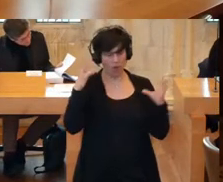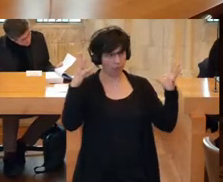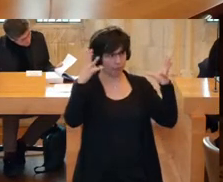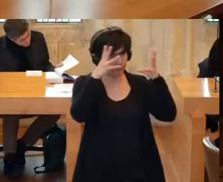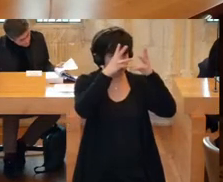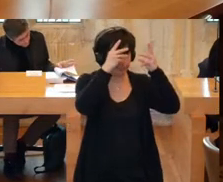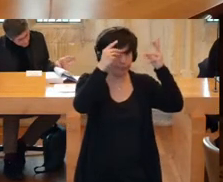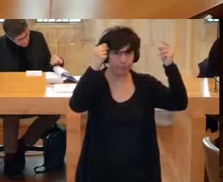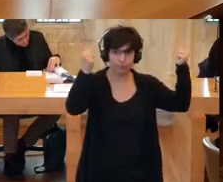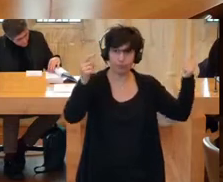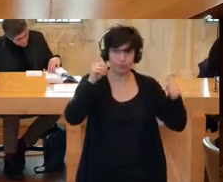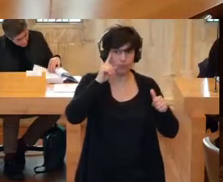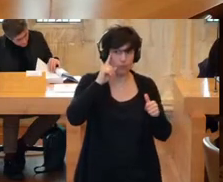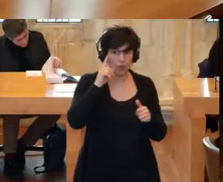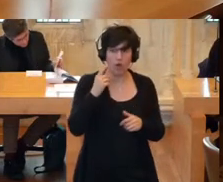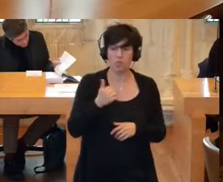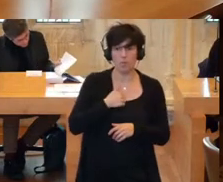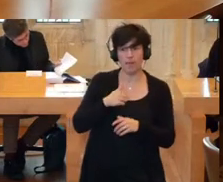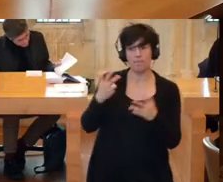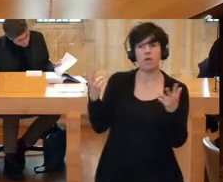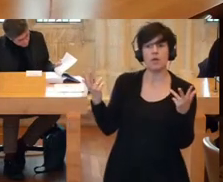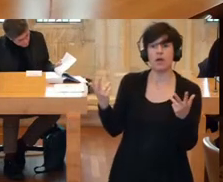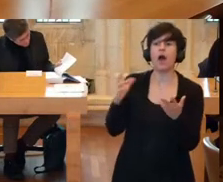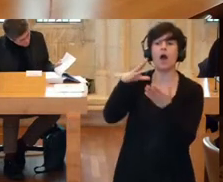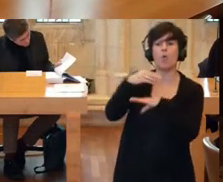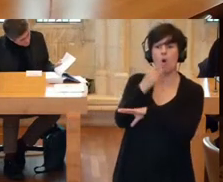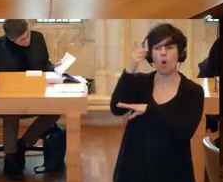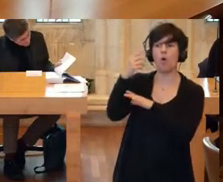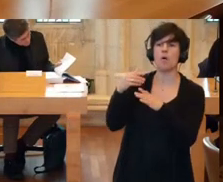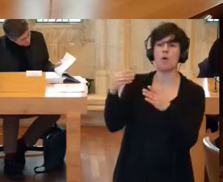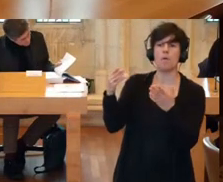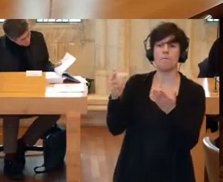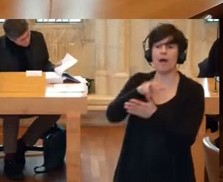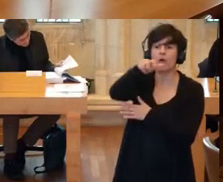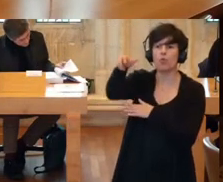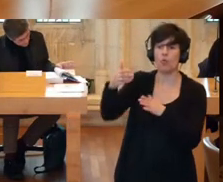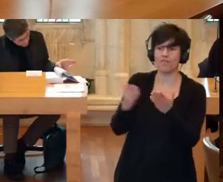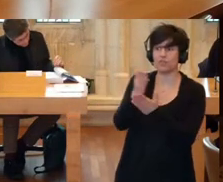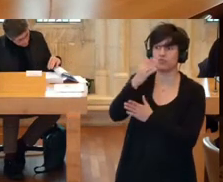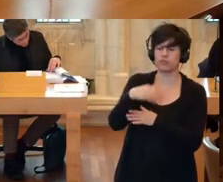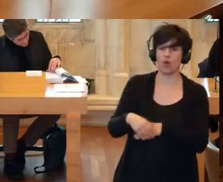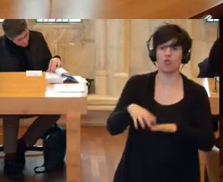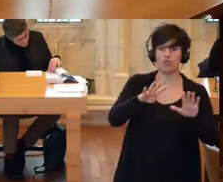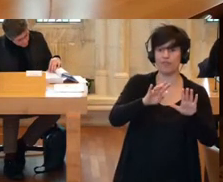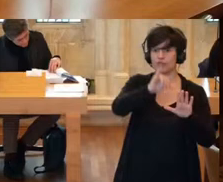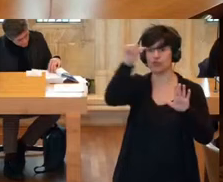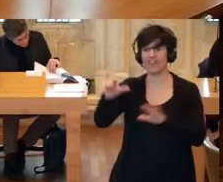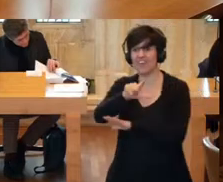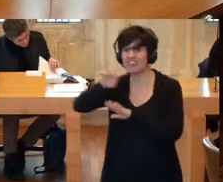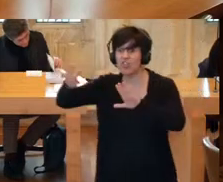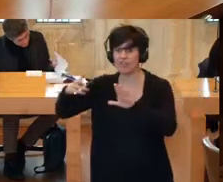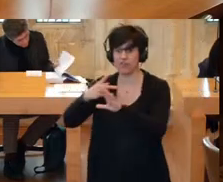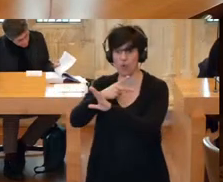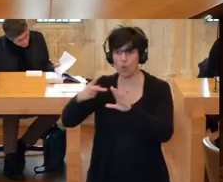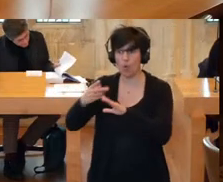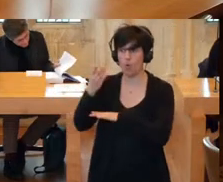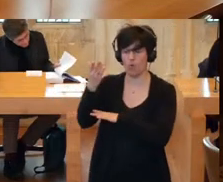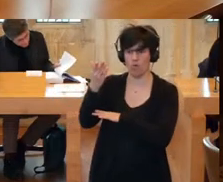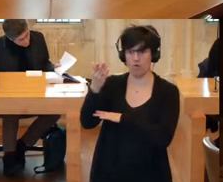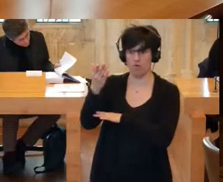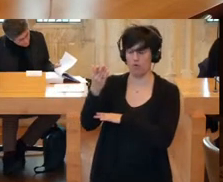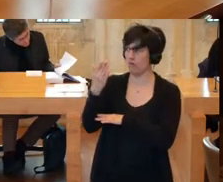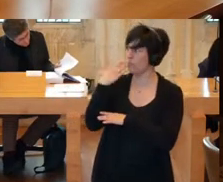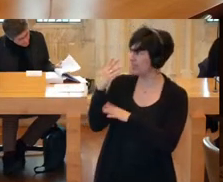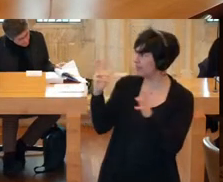problème ? Je suis allé voir les tarifs du parcours aventure de Rouen. Ça va de 11 euros à 29,50 euros. Si de tels tarifs venaient à